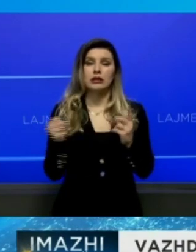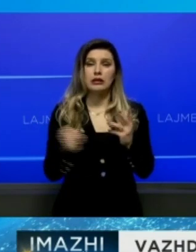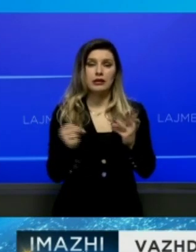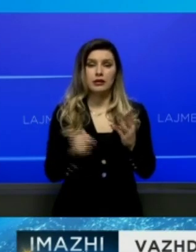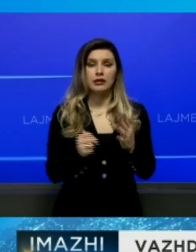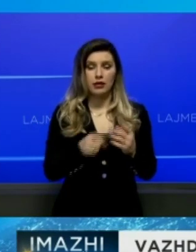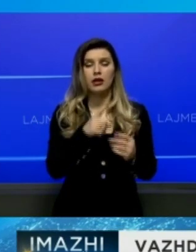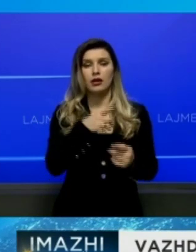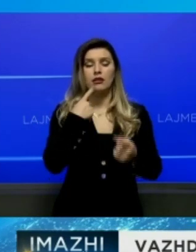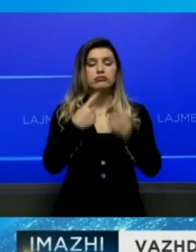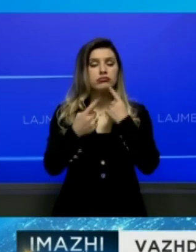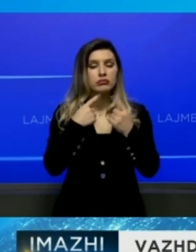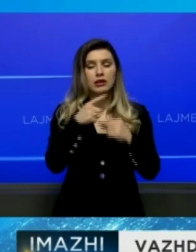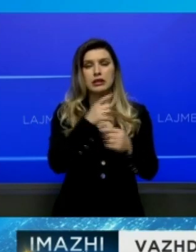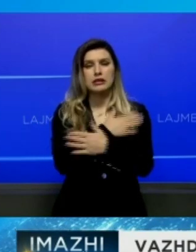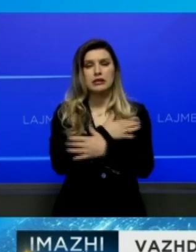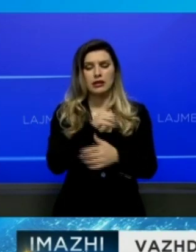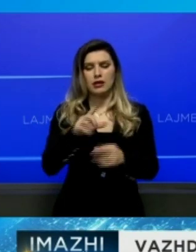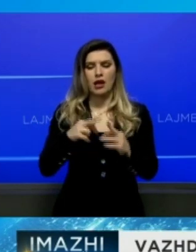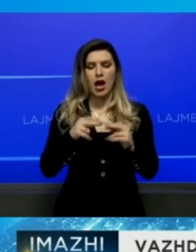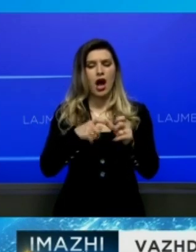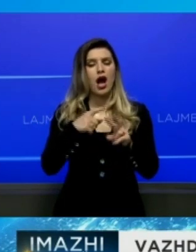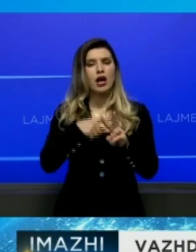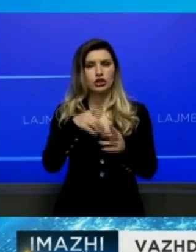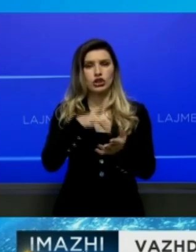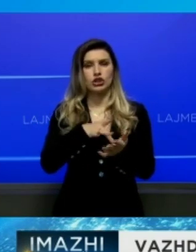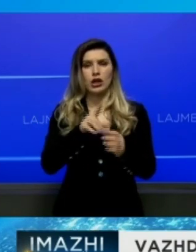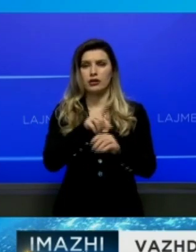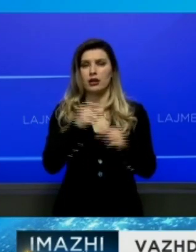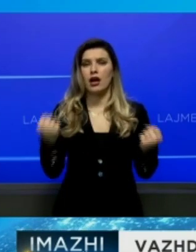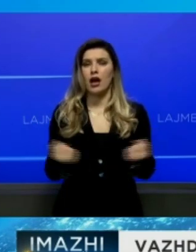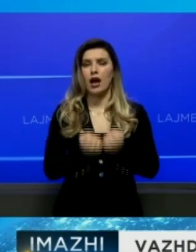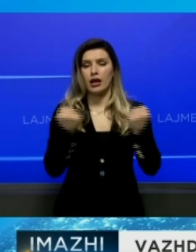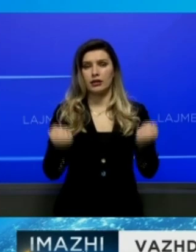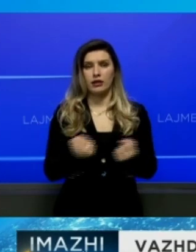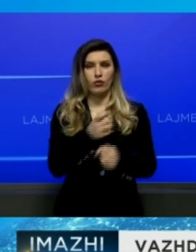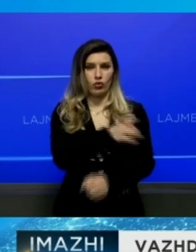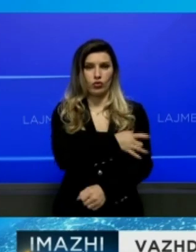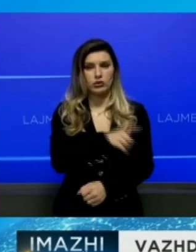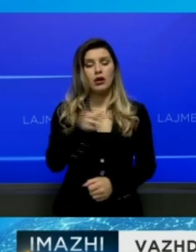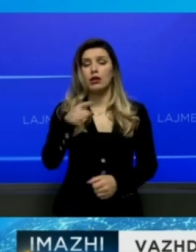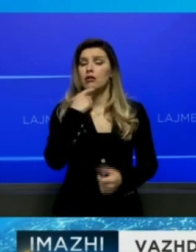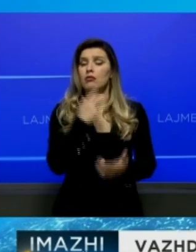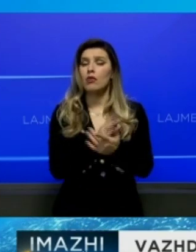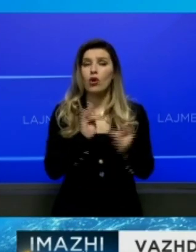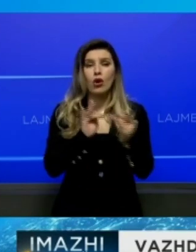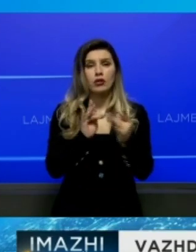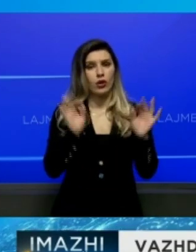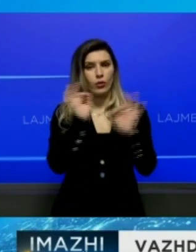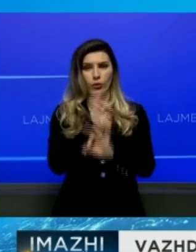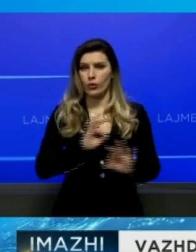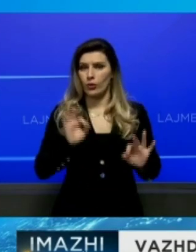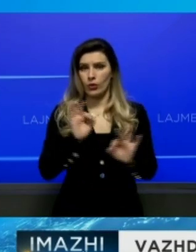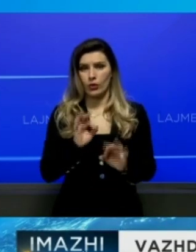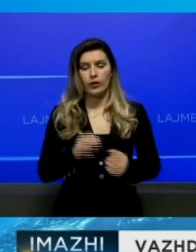qendrën stërvitore në Zllash. Ai para trupi gjykues deklaroi se nuk ka pasur ndonjë kontakt me Sali Mustafën gjatë